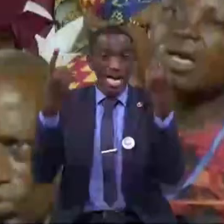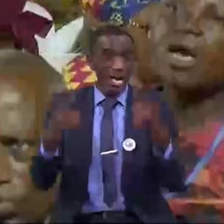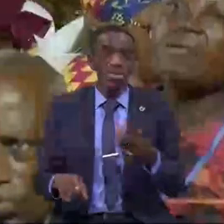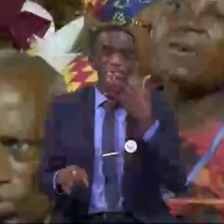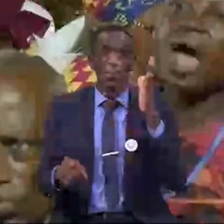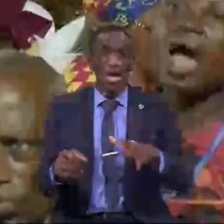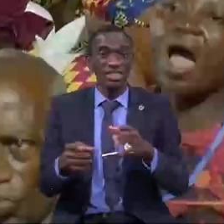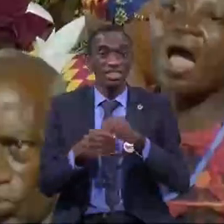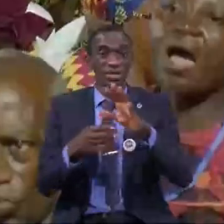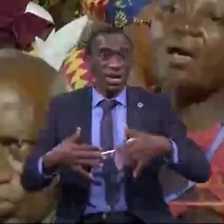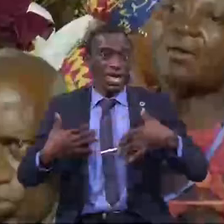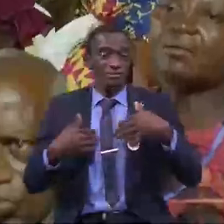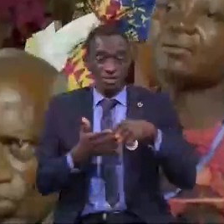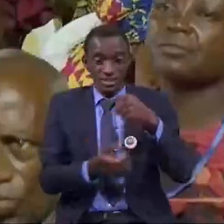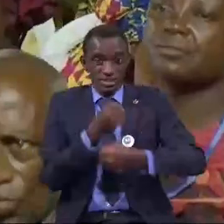le Seigneur va changer cela.